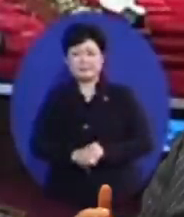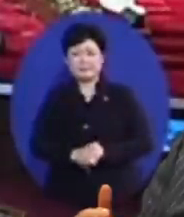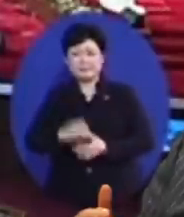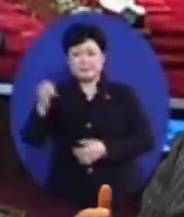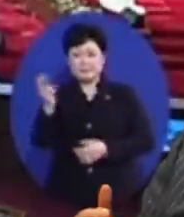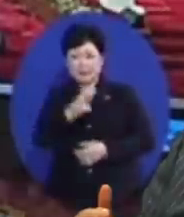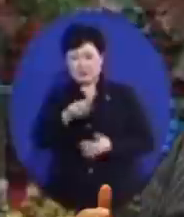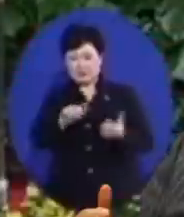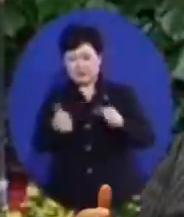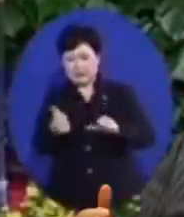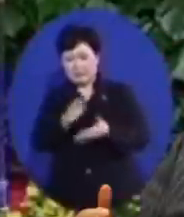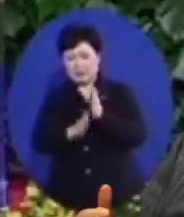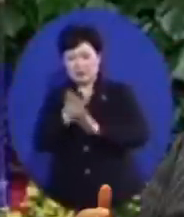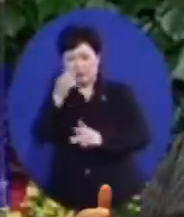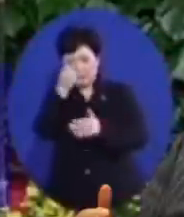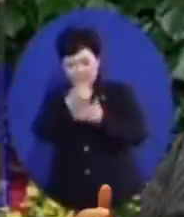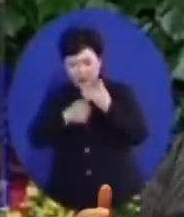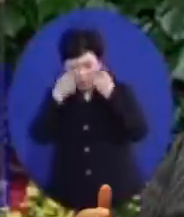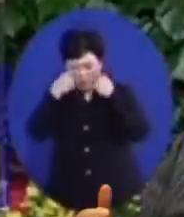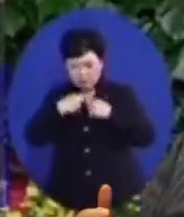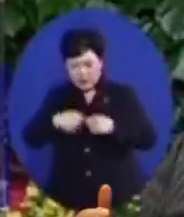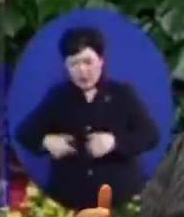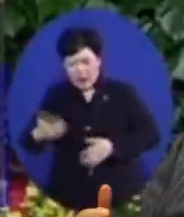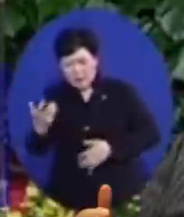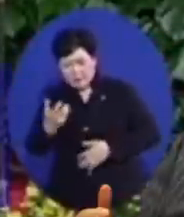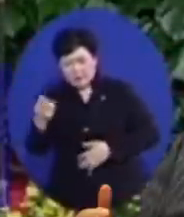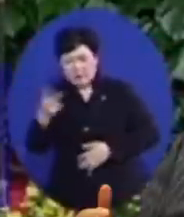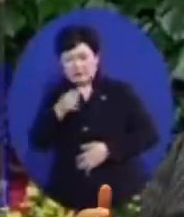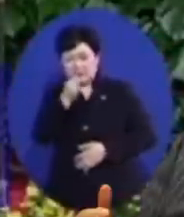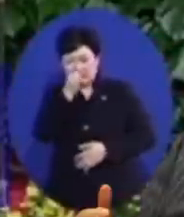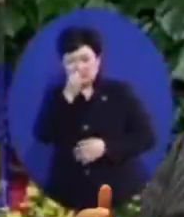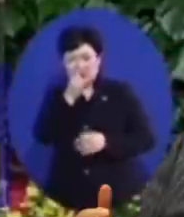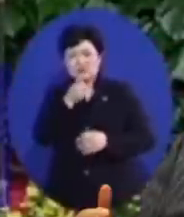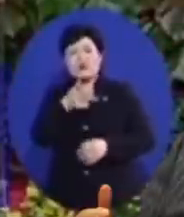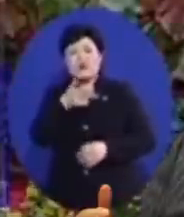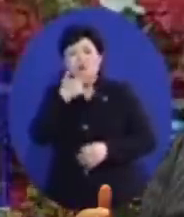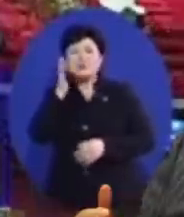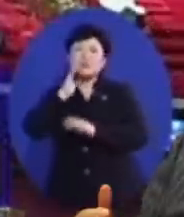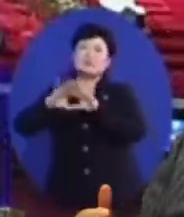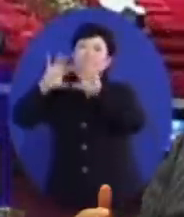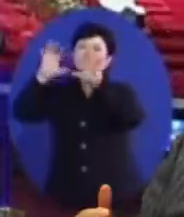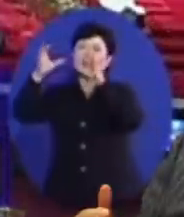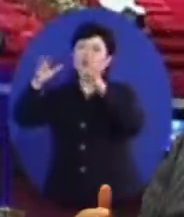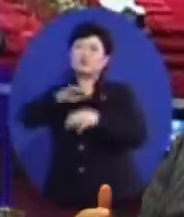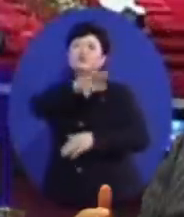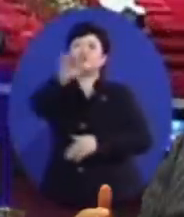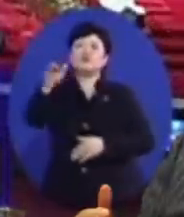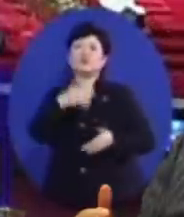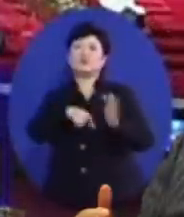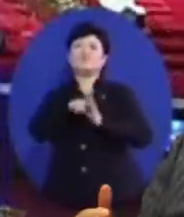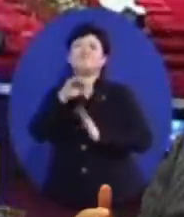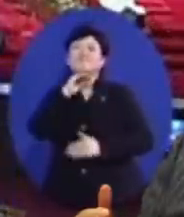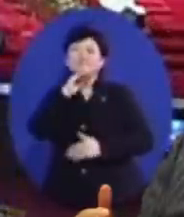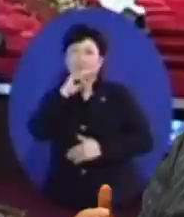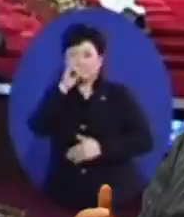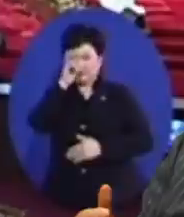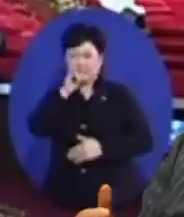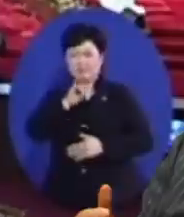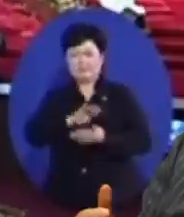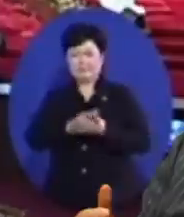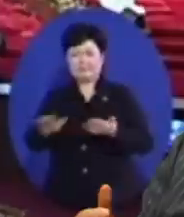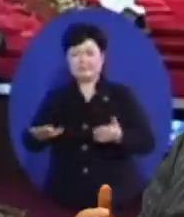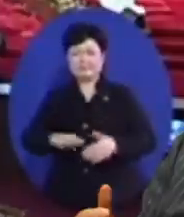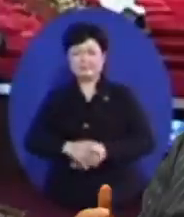다시는 사망이 없고 애통하는 것이나 고하는 것이나 아픈 것이 다시지 아니하는 천국이 우리를 기다리고 있는 것입니다.